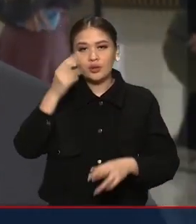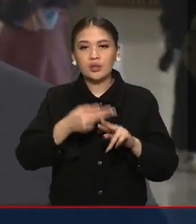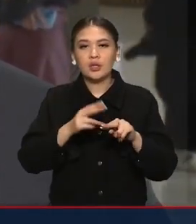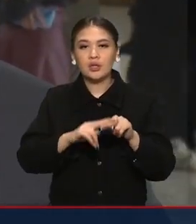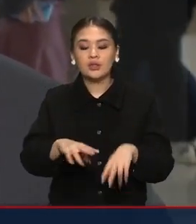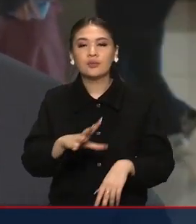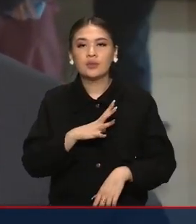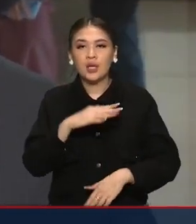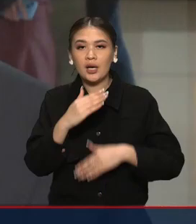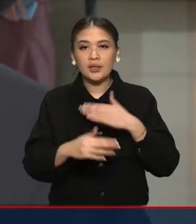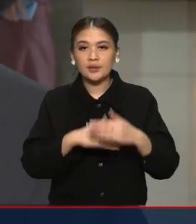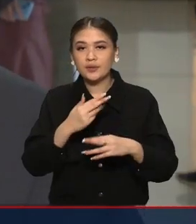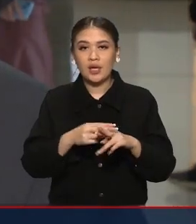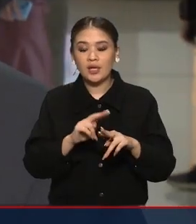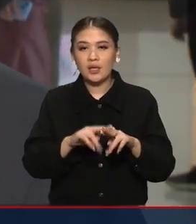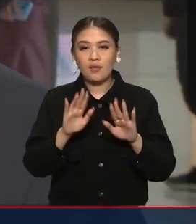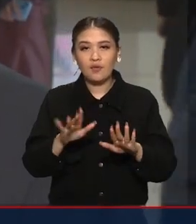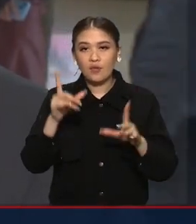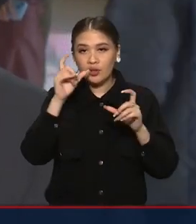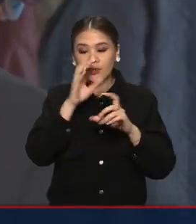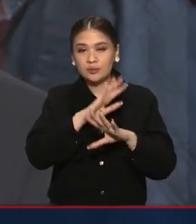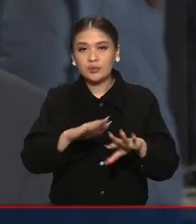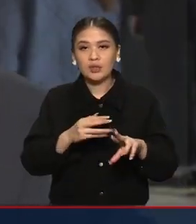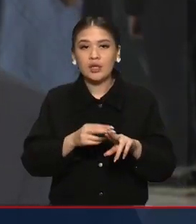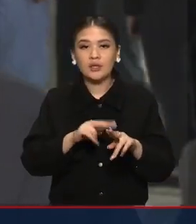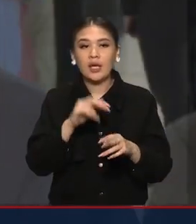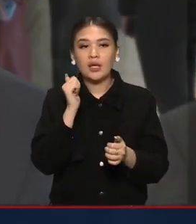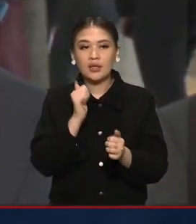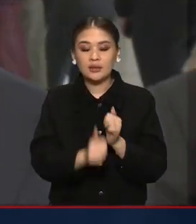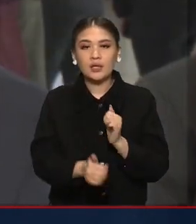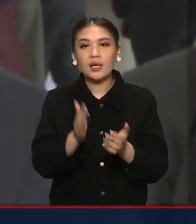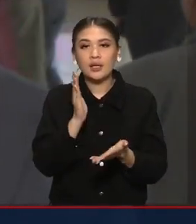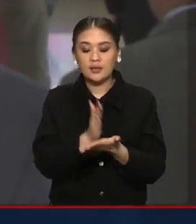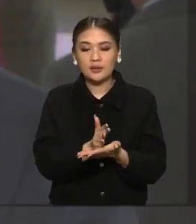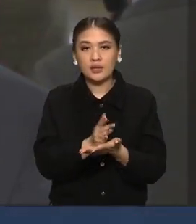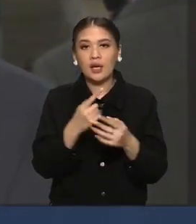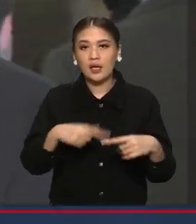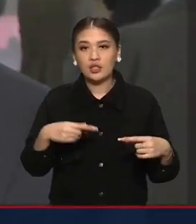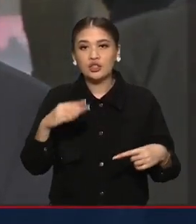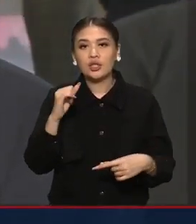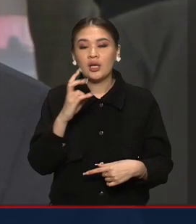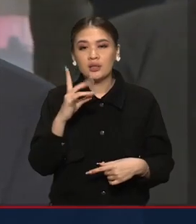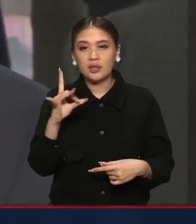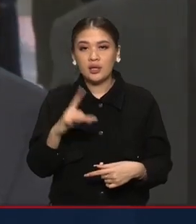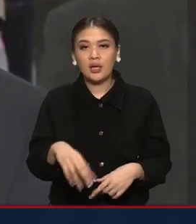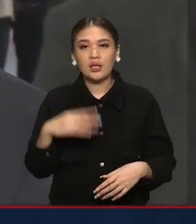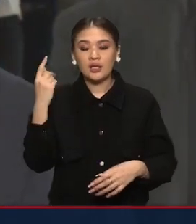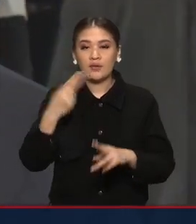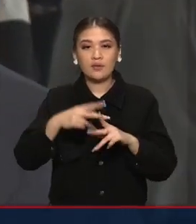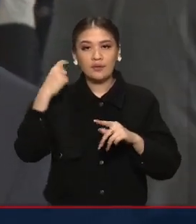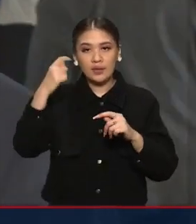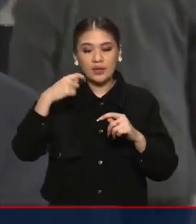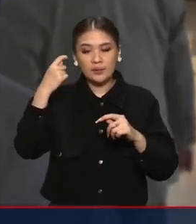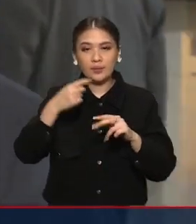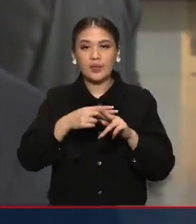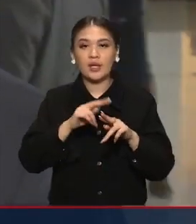начал развивать не только сам фотография, он начал вместе развивать некоторые жанры. Допустим, тот же кинематография, тот же полиграфия,